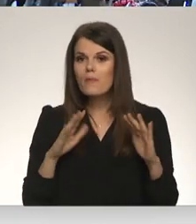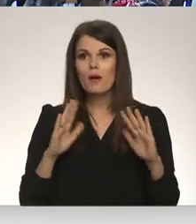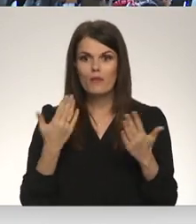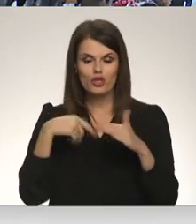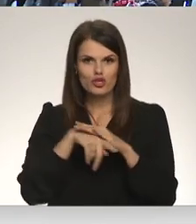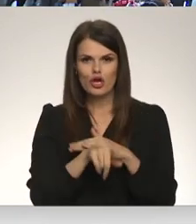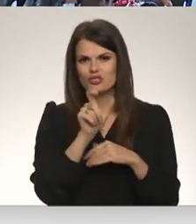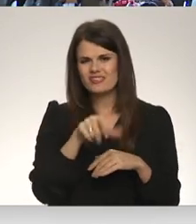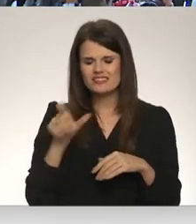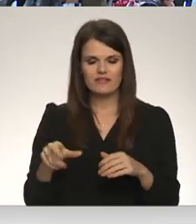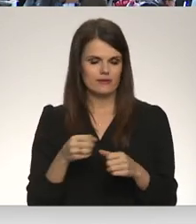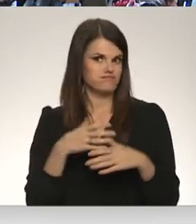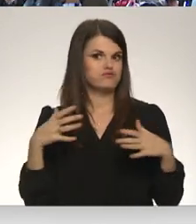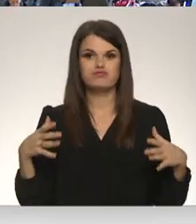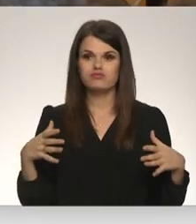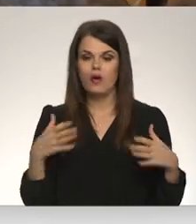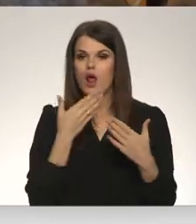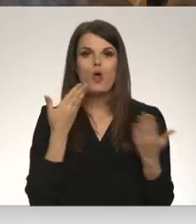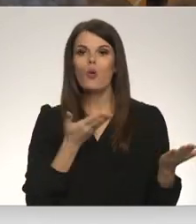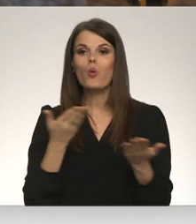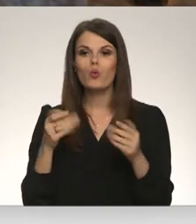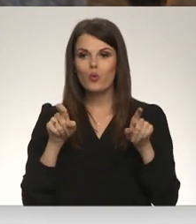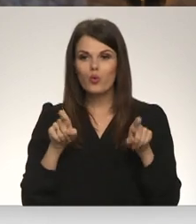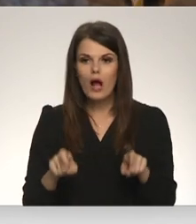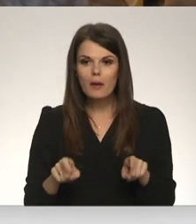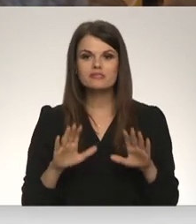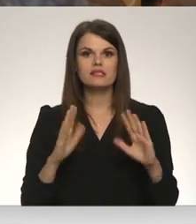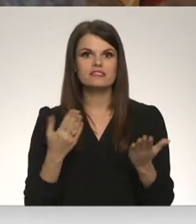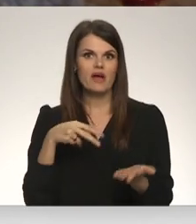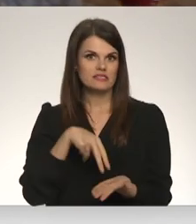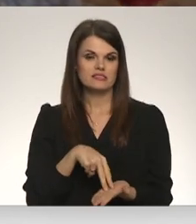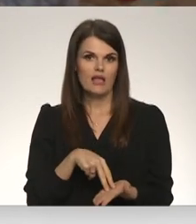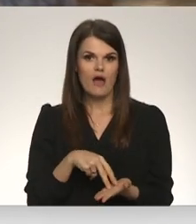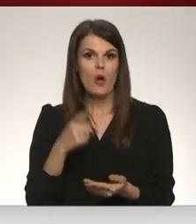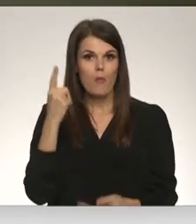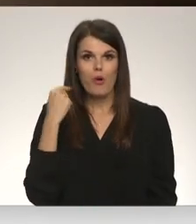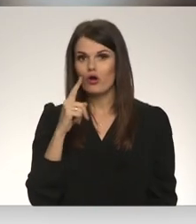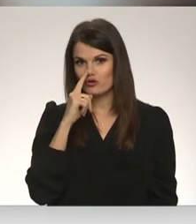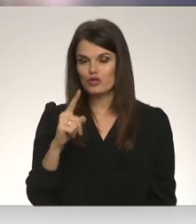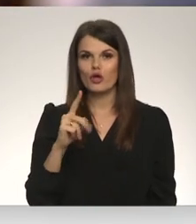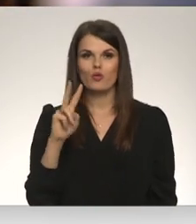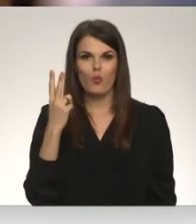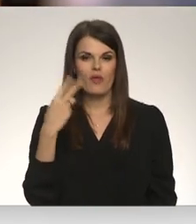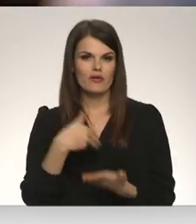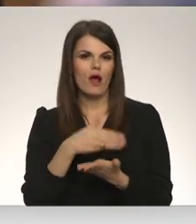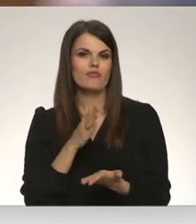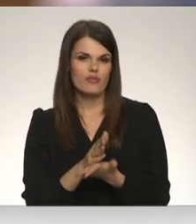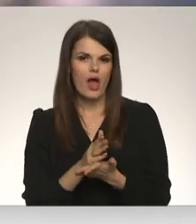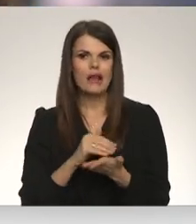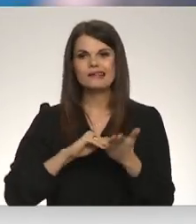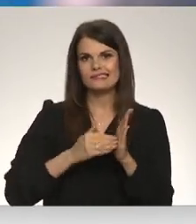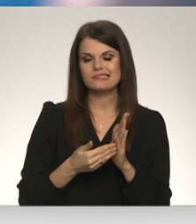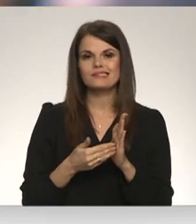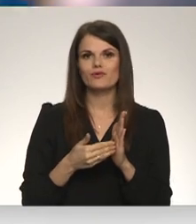iekšā cilvēku vēl vairāk. Nav kur apsēsties vai pat apstāties. Ja vēl pagājušās nedēļas otrajā pusē situācija ar